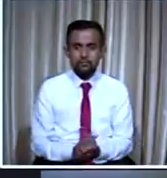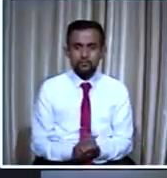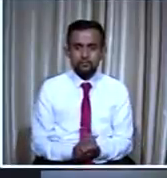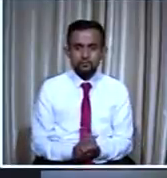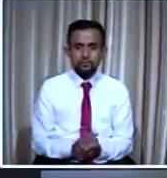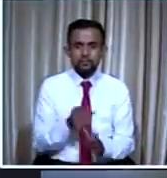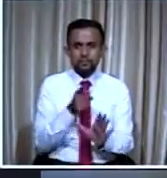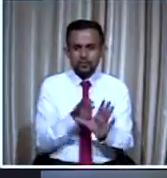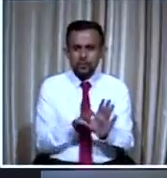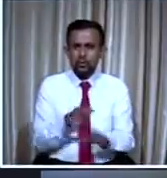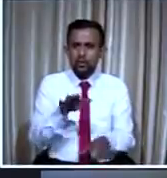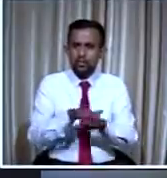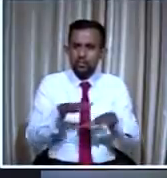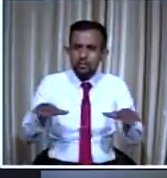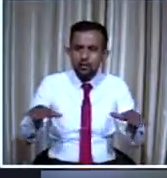තරුණ දරුවෝ